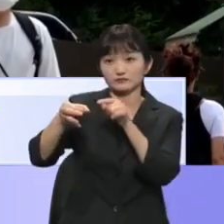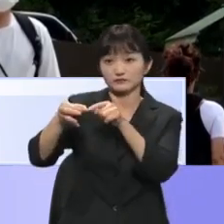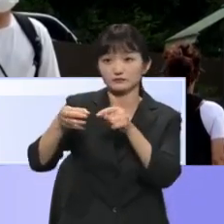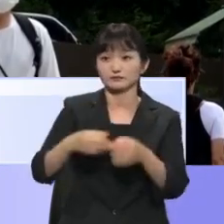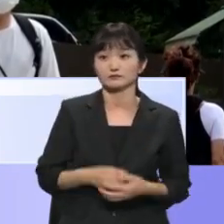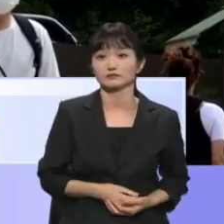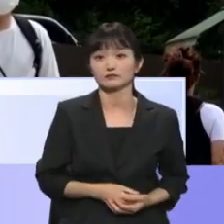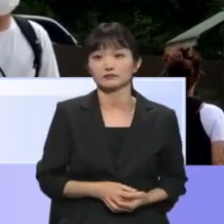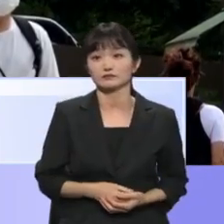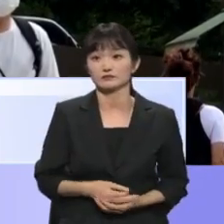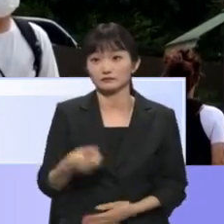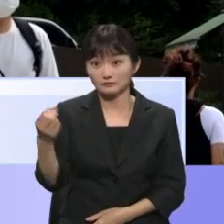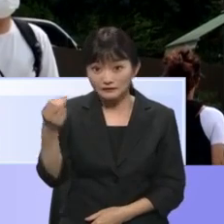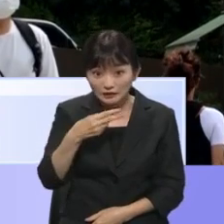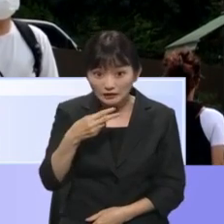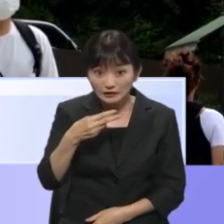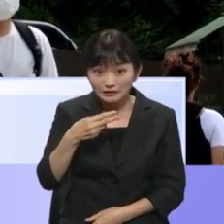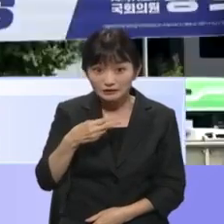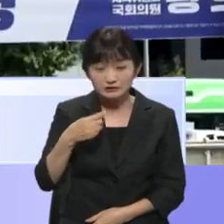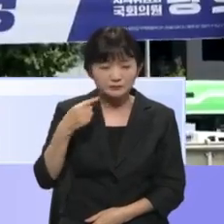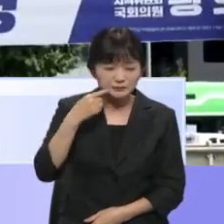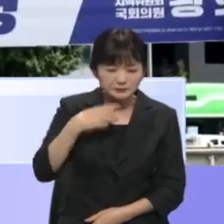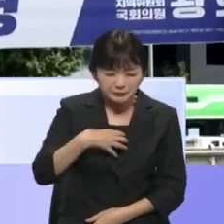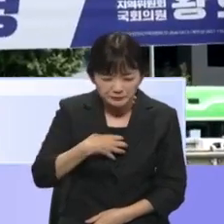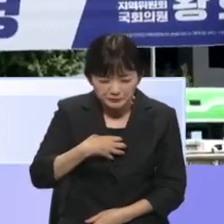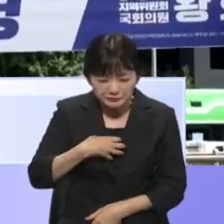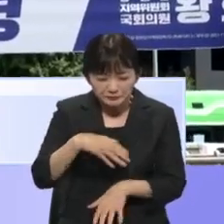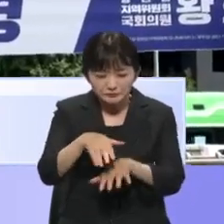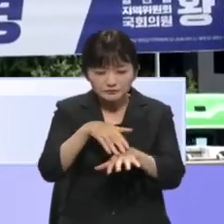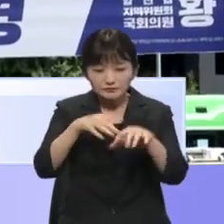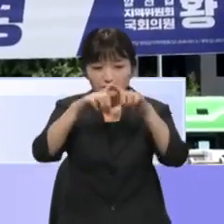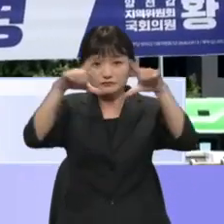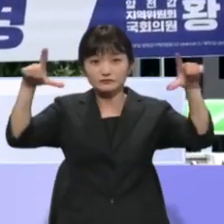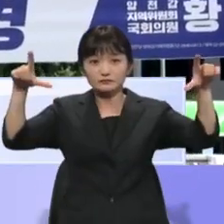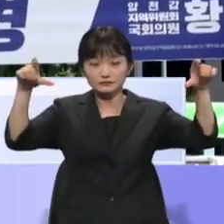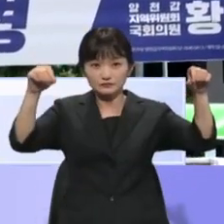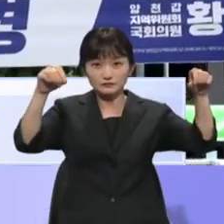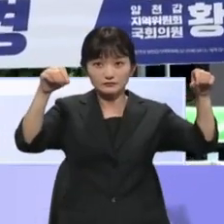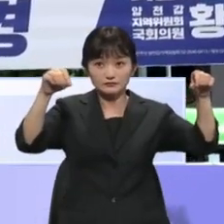저렇게 다시 한번 소금 걱정을 하게 하는 문구를 걸면서